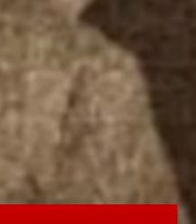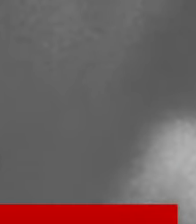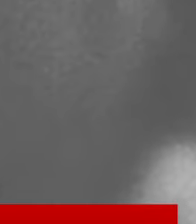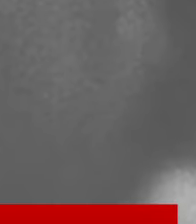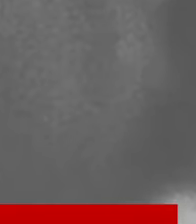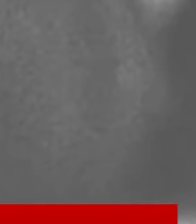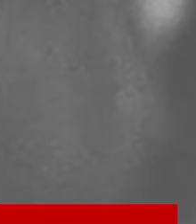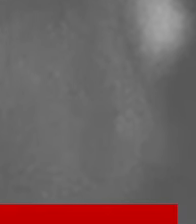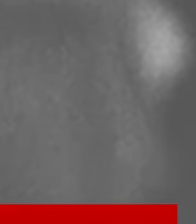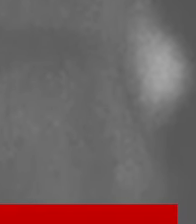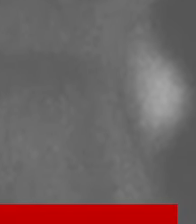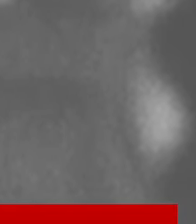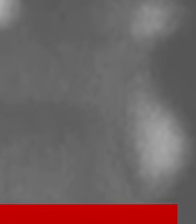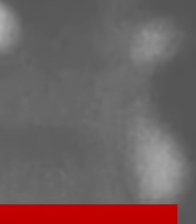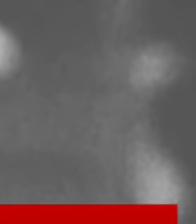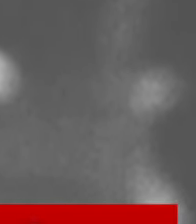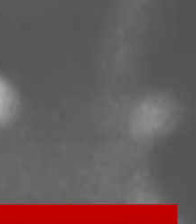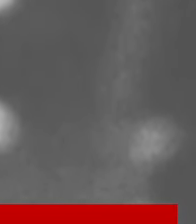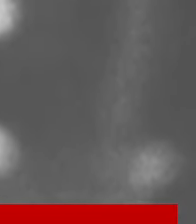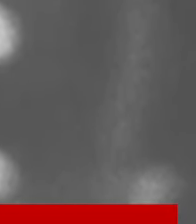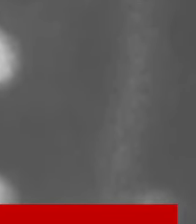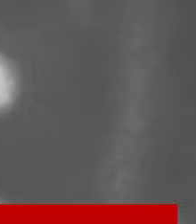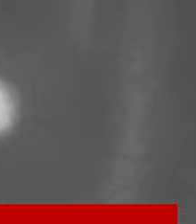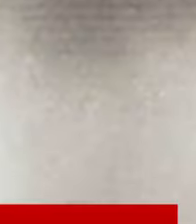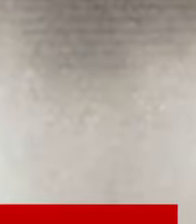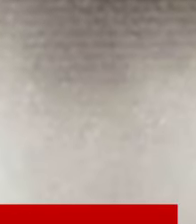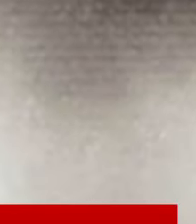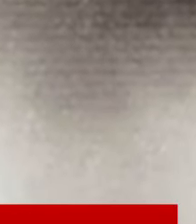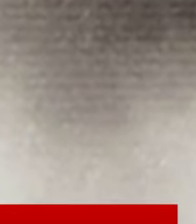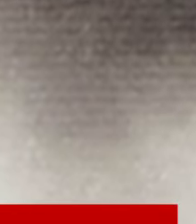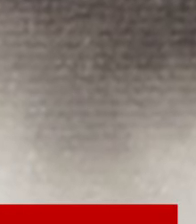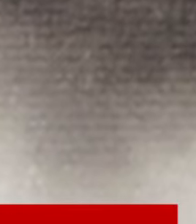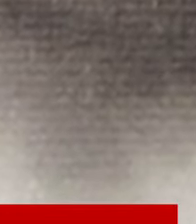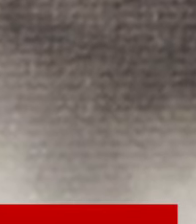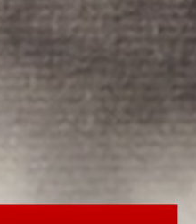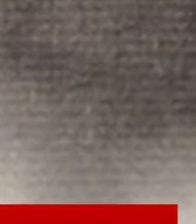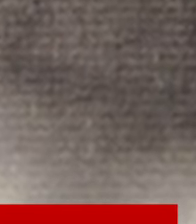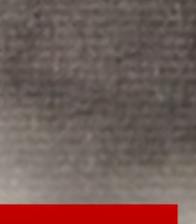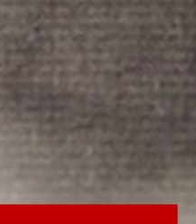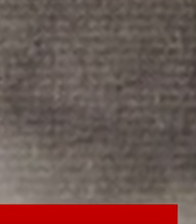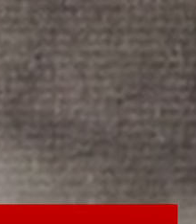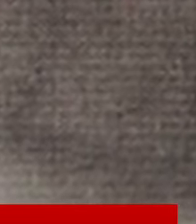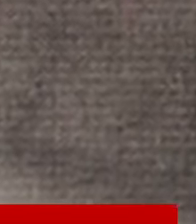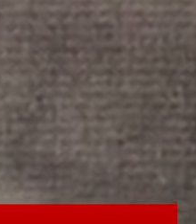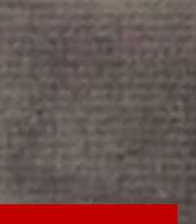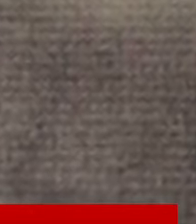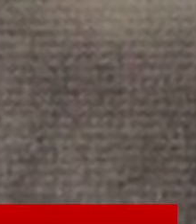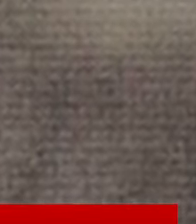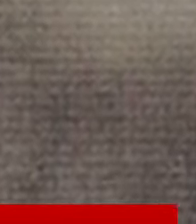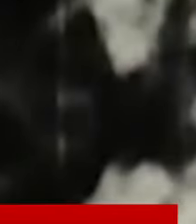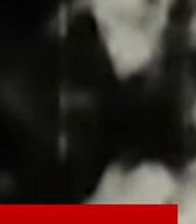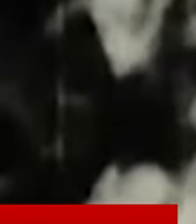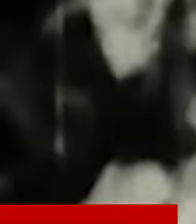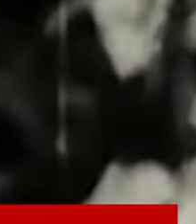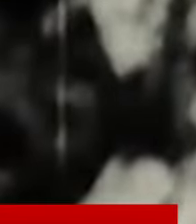Ben Senden Daha Özel kimseye bakmadım aklımdan